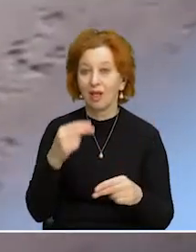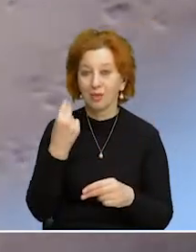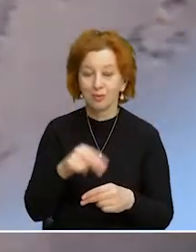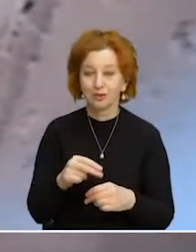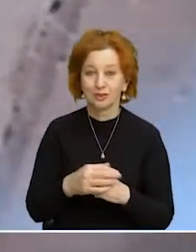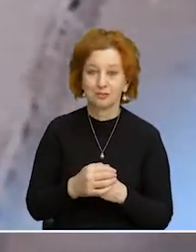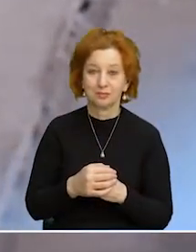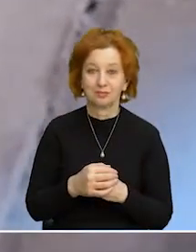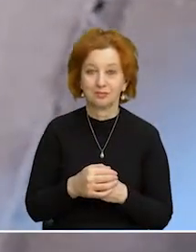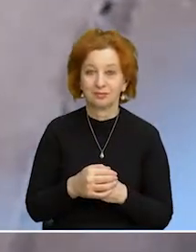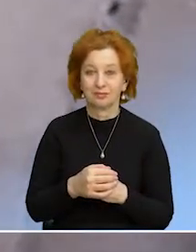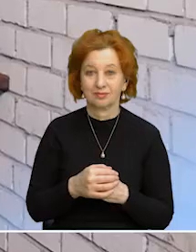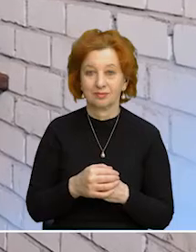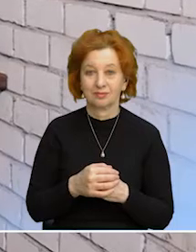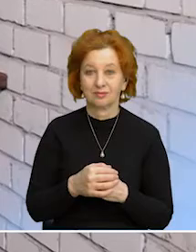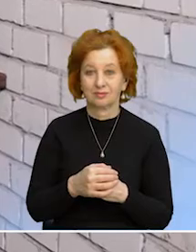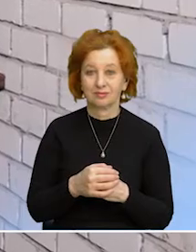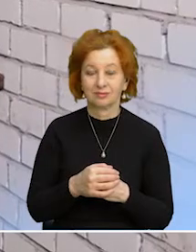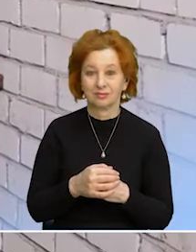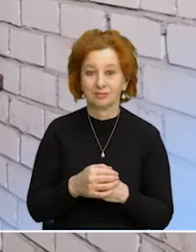выглядит куда лучше.